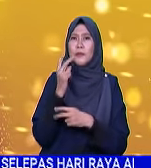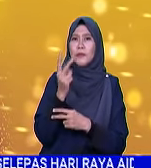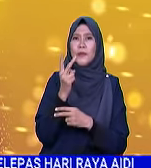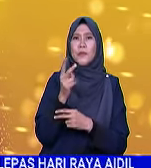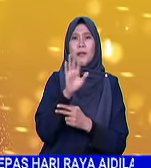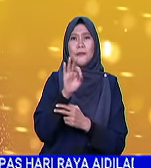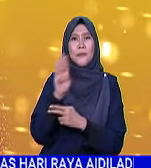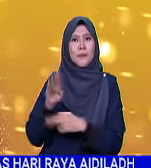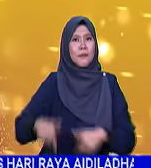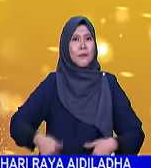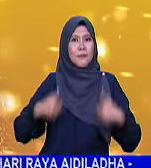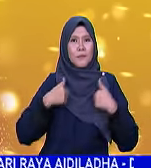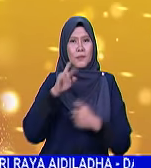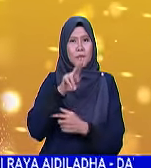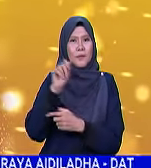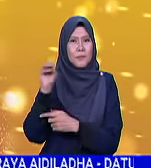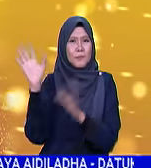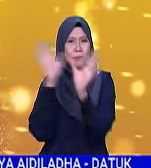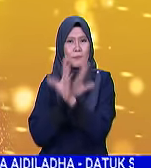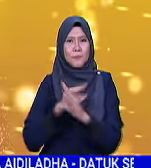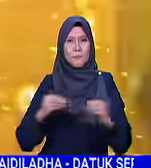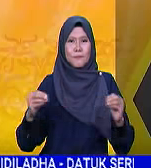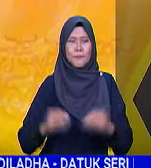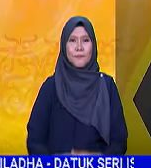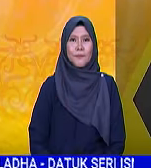ditonton di Facebook Live RTM Sarawak.